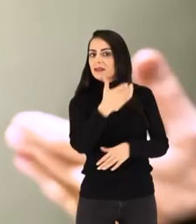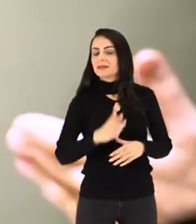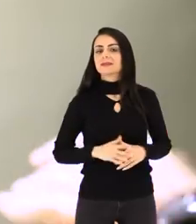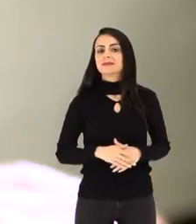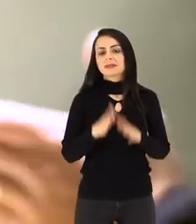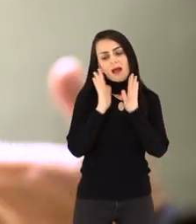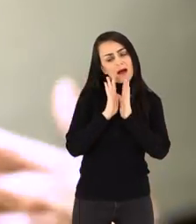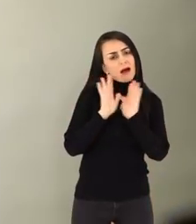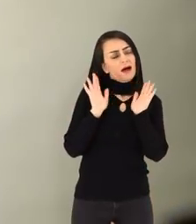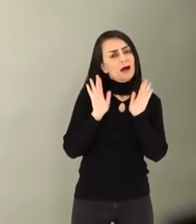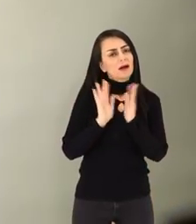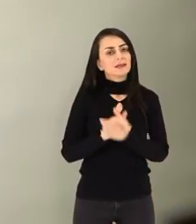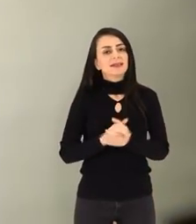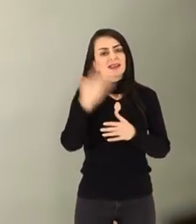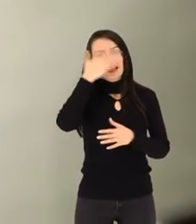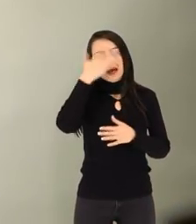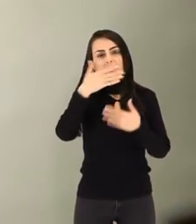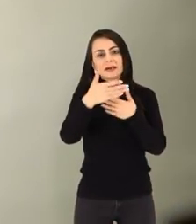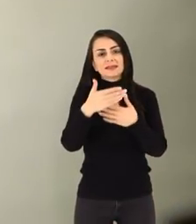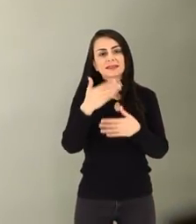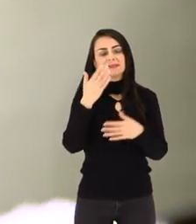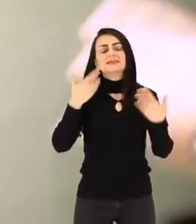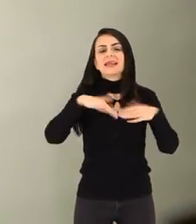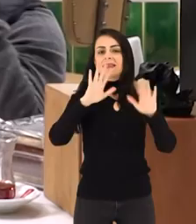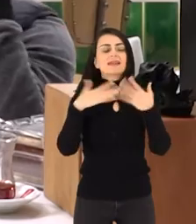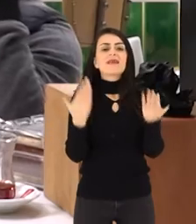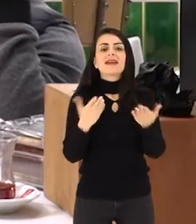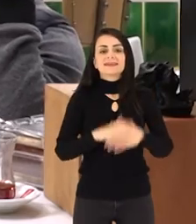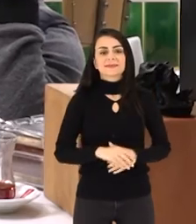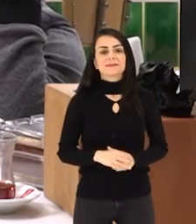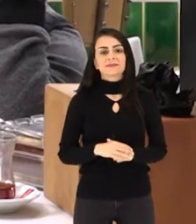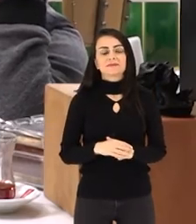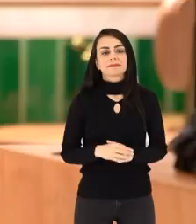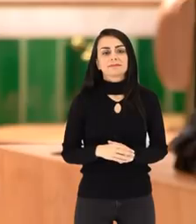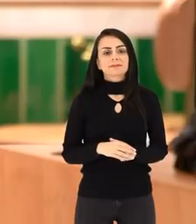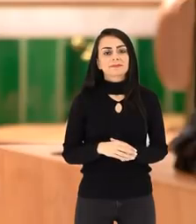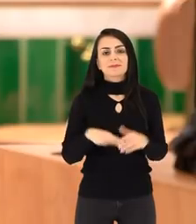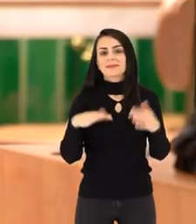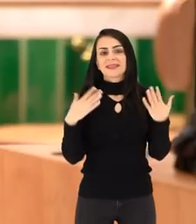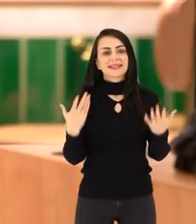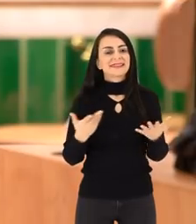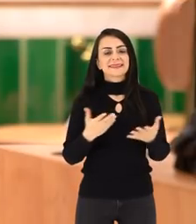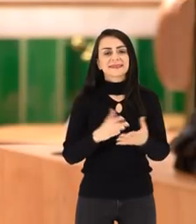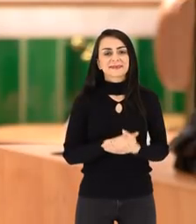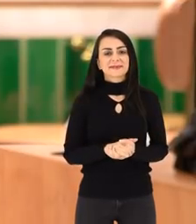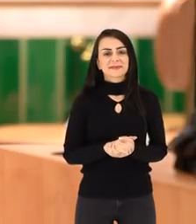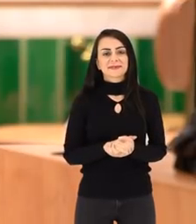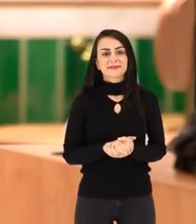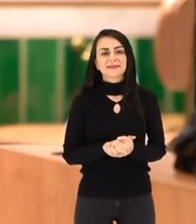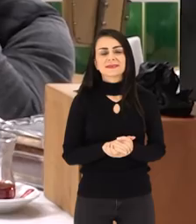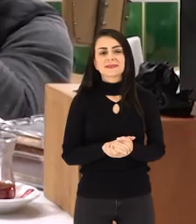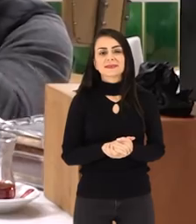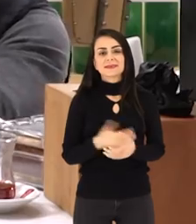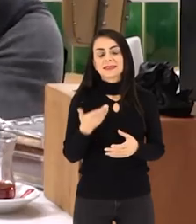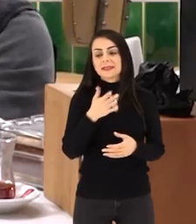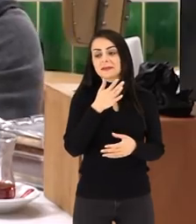yakın. Böyle kapalı biri falan değil normal. Evet. Yani... Elim niye böyle oldu? Bilmiyorum, şu an